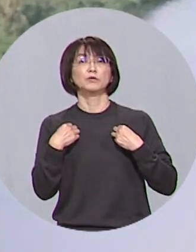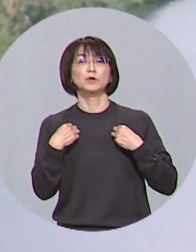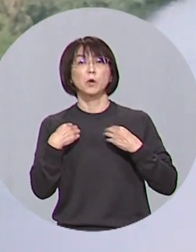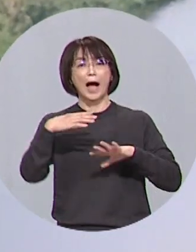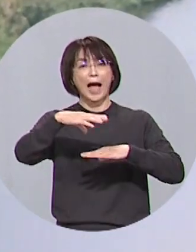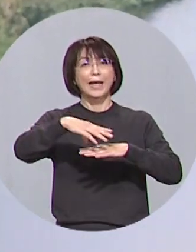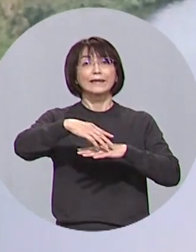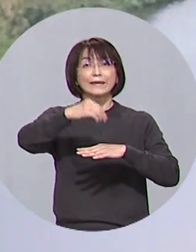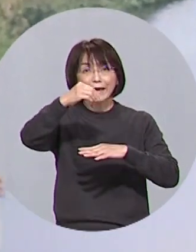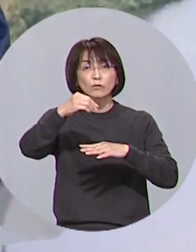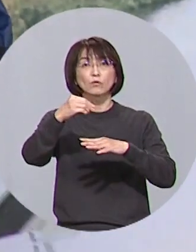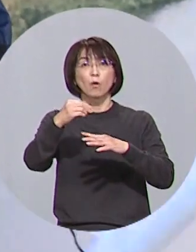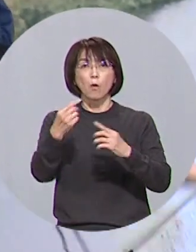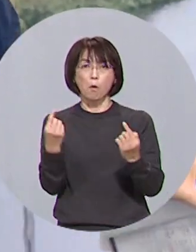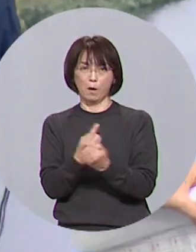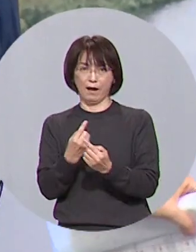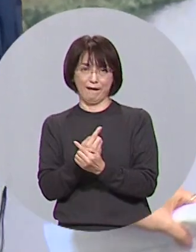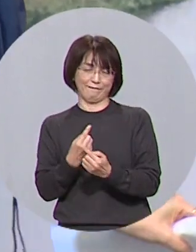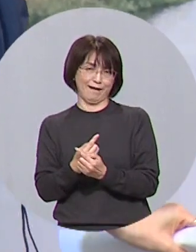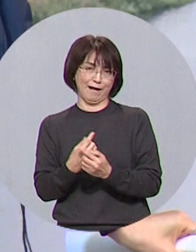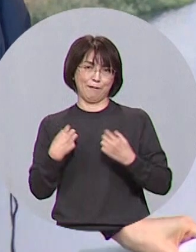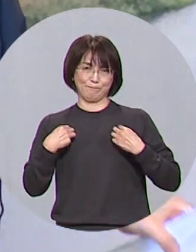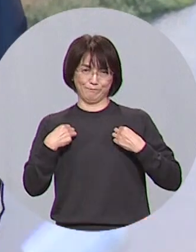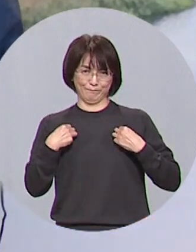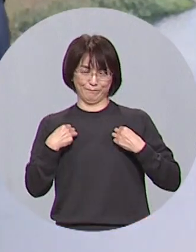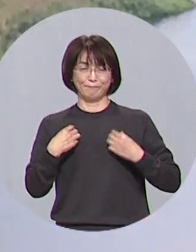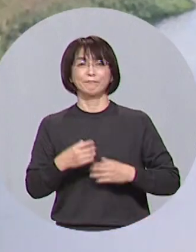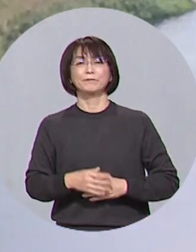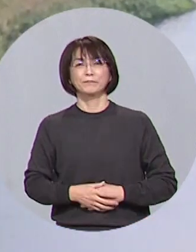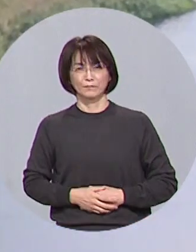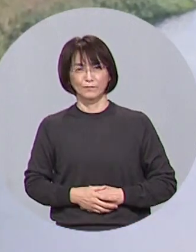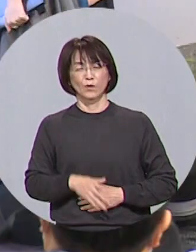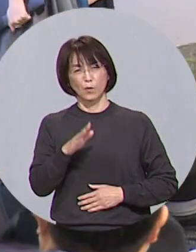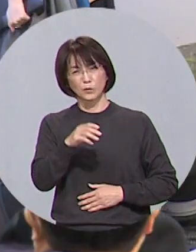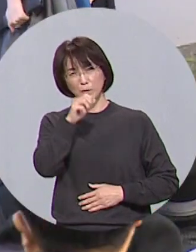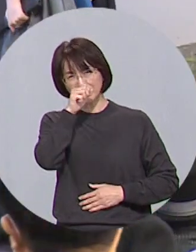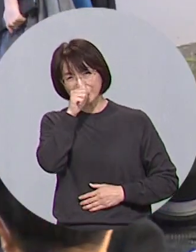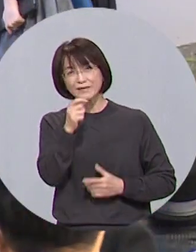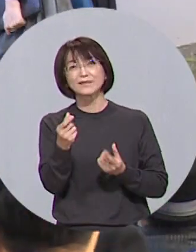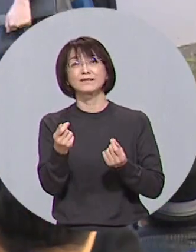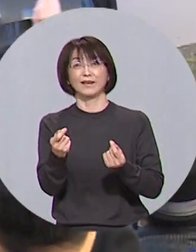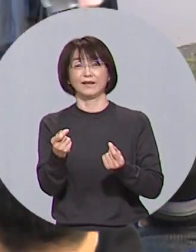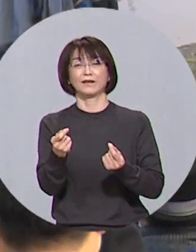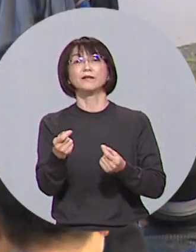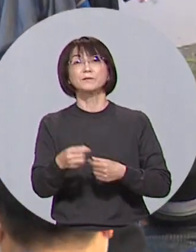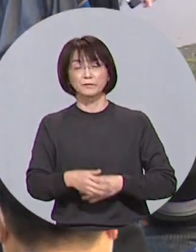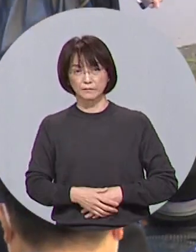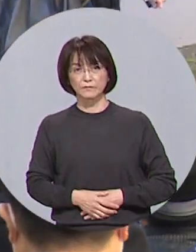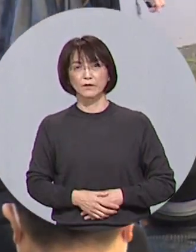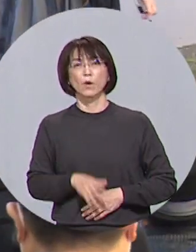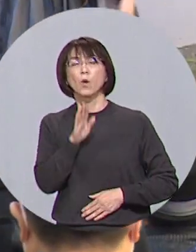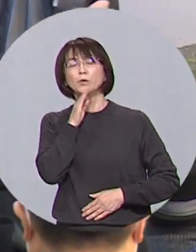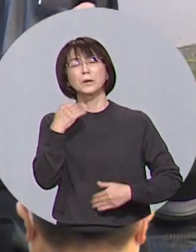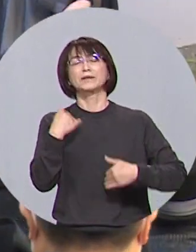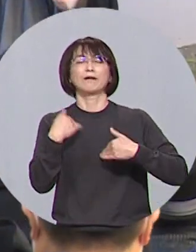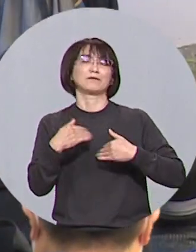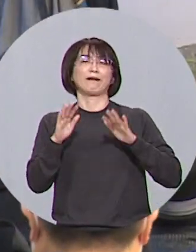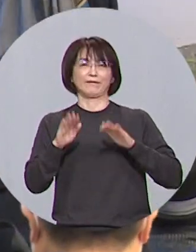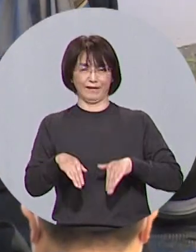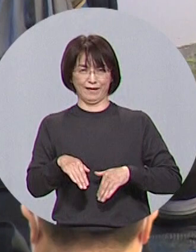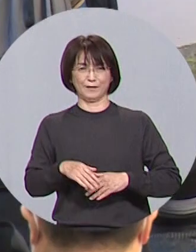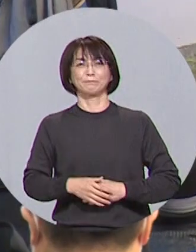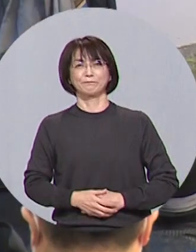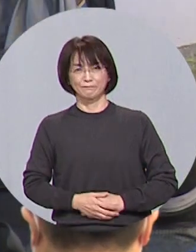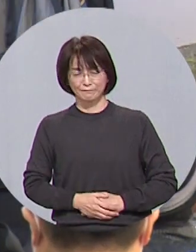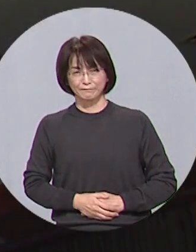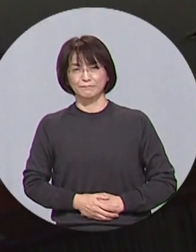ップサイクルしたもの。素敵に着こなしていますね。 ね、素敵に着こなしてますよね。とっても楽しいステージでした。か